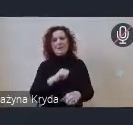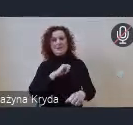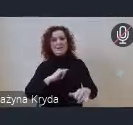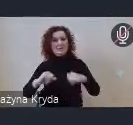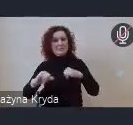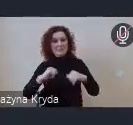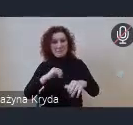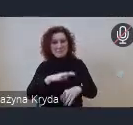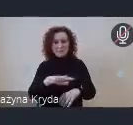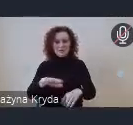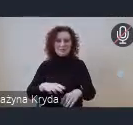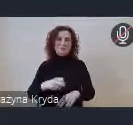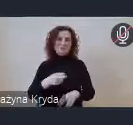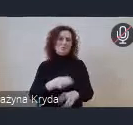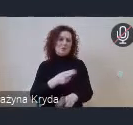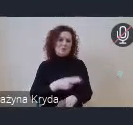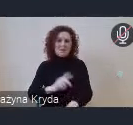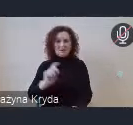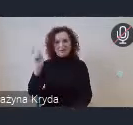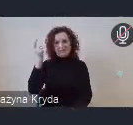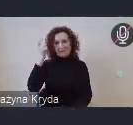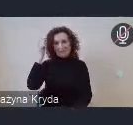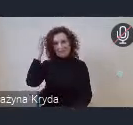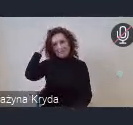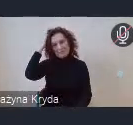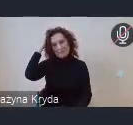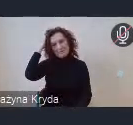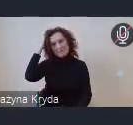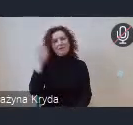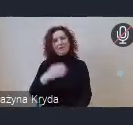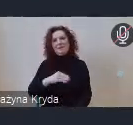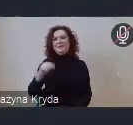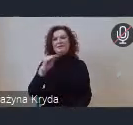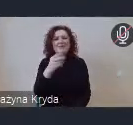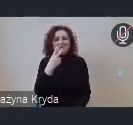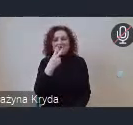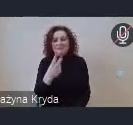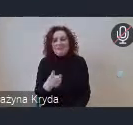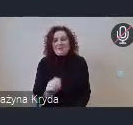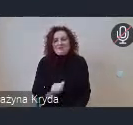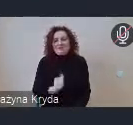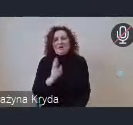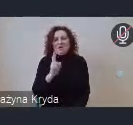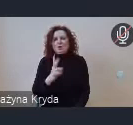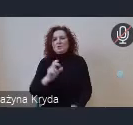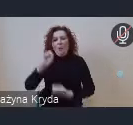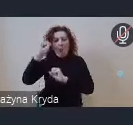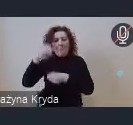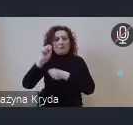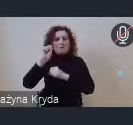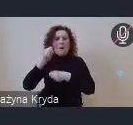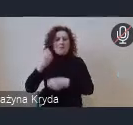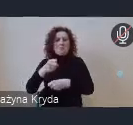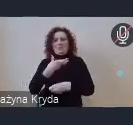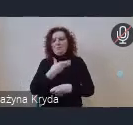dalej z urzędami centralnymi Ja się jeszcze nie spotkałem z kimś kto by uparcie twierdził że nie zapewnienie dostępności i już nie bo nie